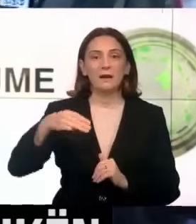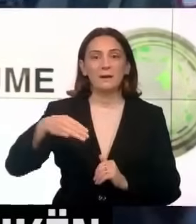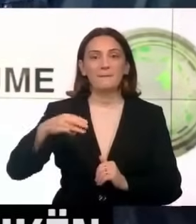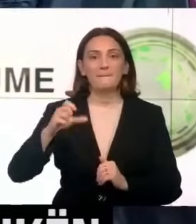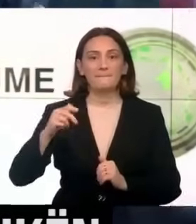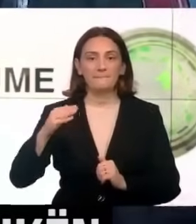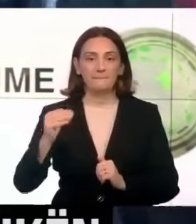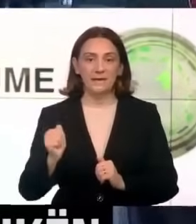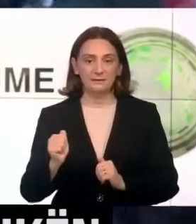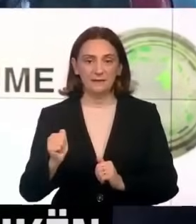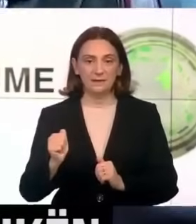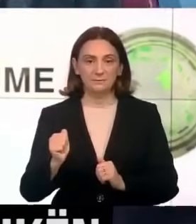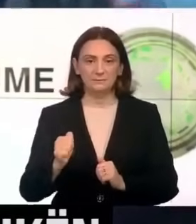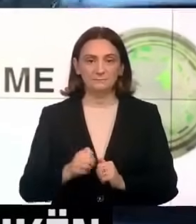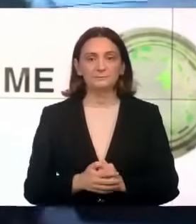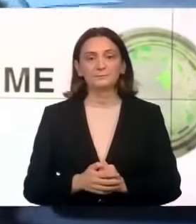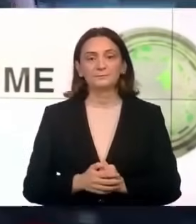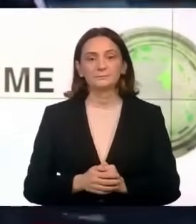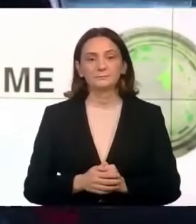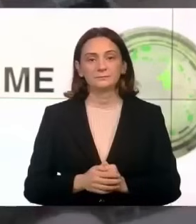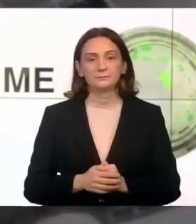është korrupsioni.